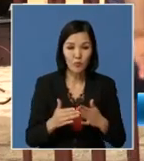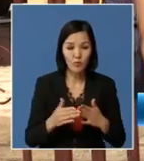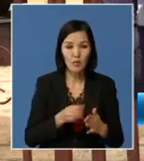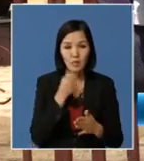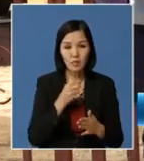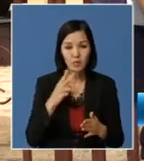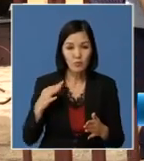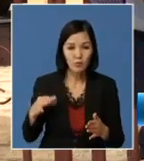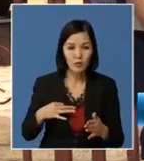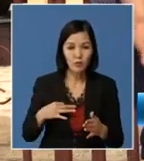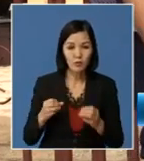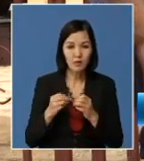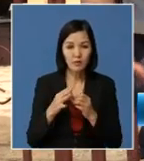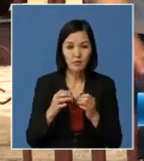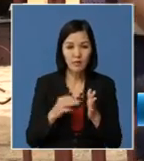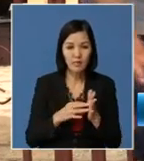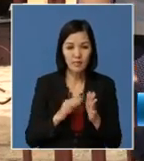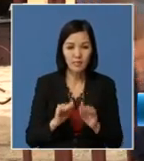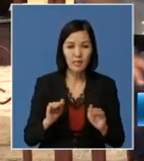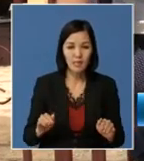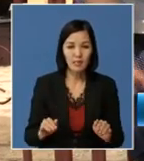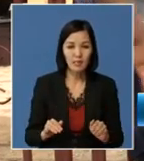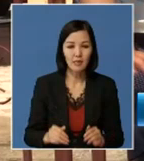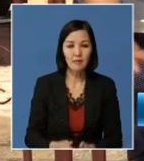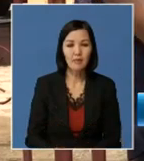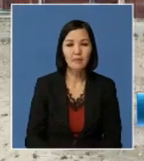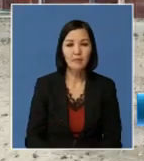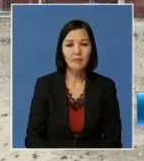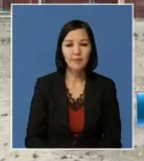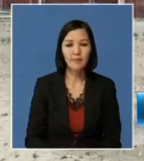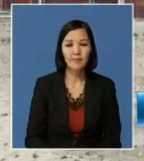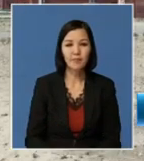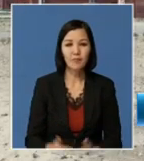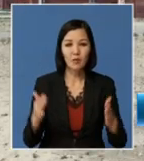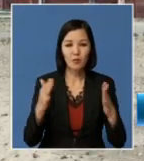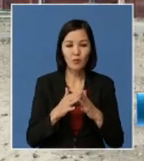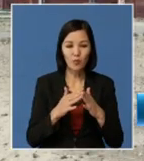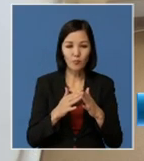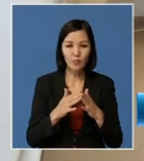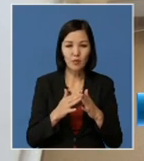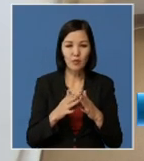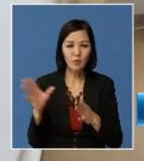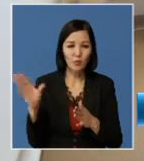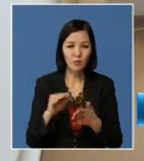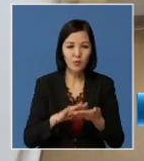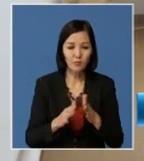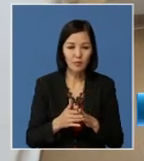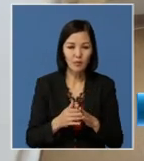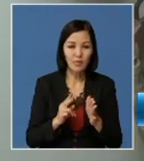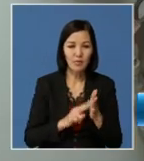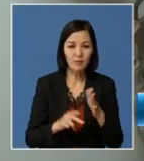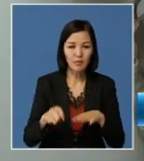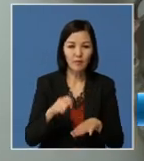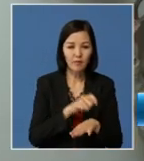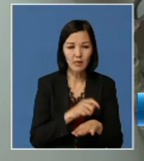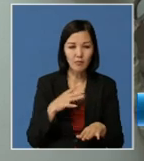уже 19 лет. Он и смотрит за братьями и сестрами, когда нас нет дома. Дом благоустроенный. Общая площадь 70 квадратных